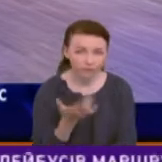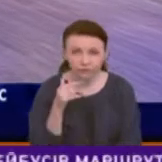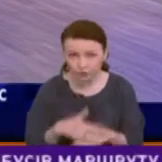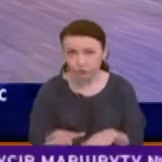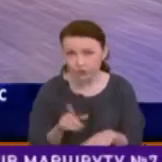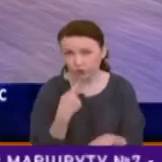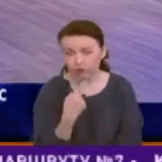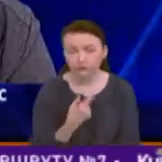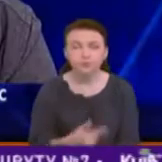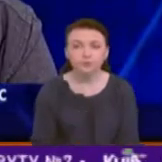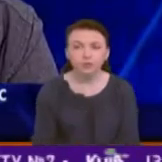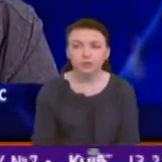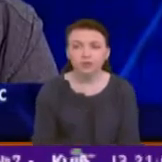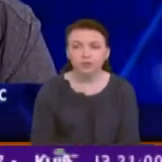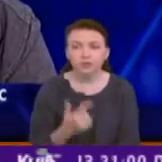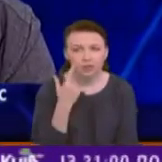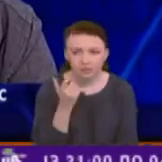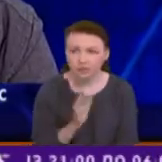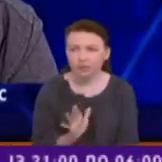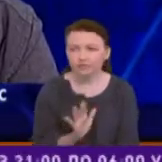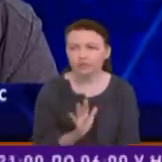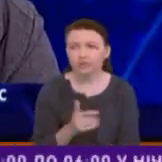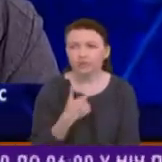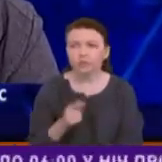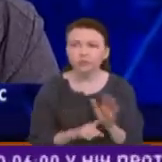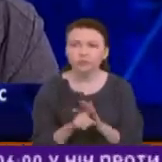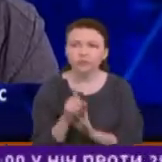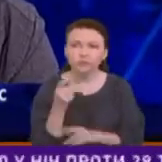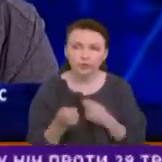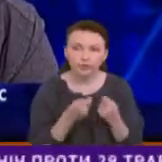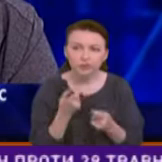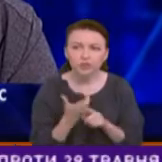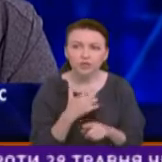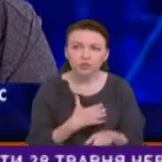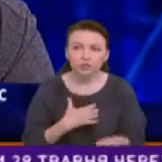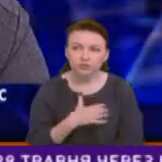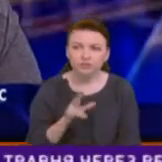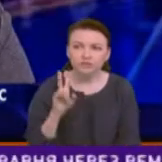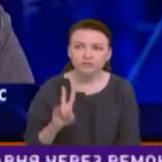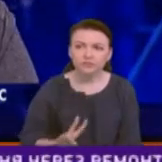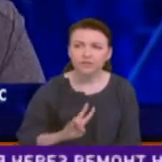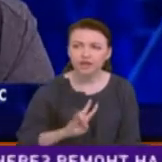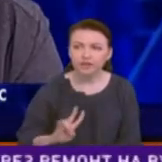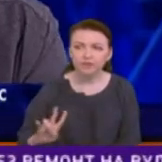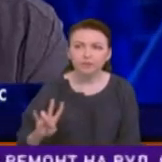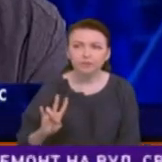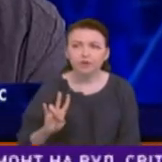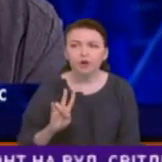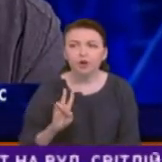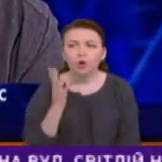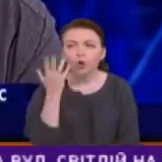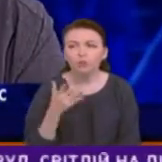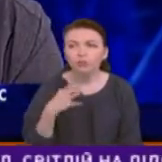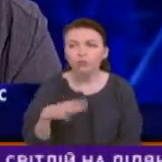про що я говорю. А чому ви не скривдили? Тому що насправді, ну я би почав з якихось нюансів, які дуже важливі в церкві, хоча б і хотів би їх роздувати. Все-таки, коли